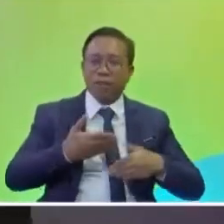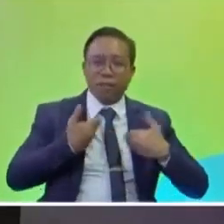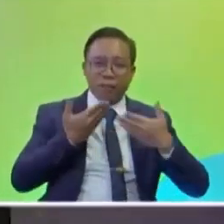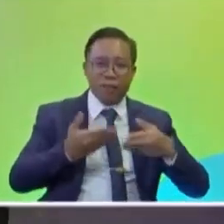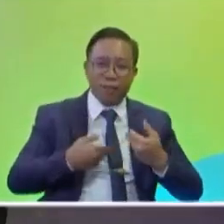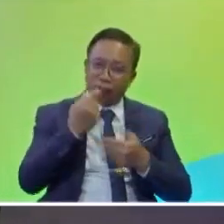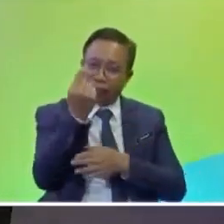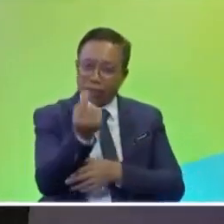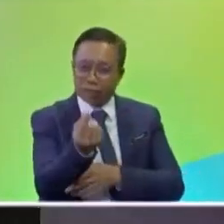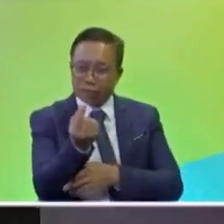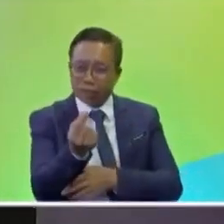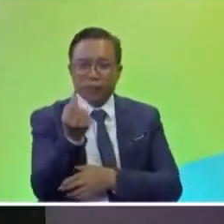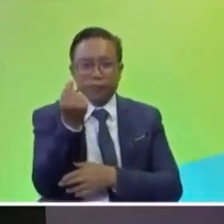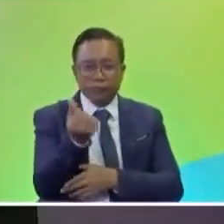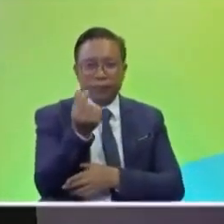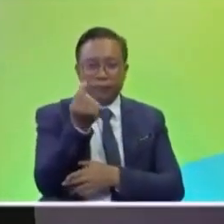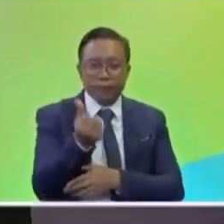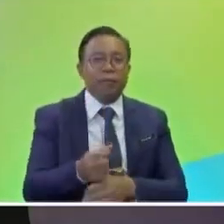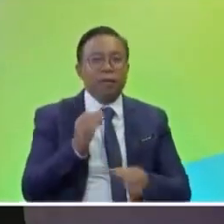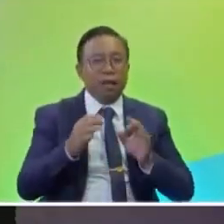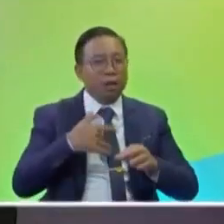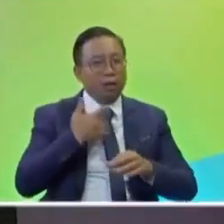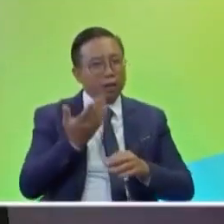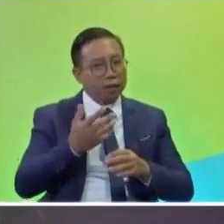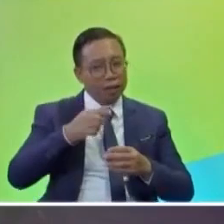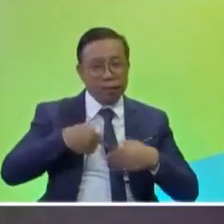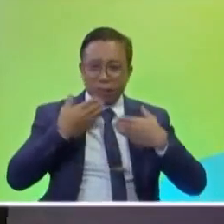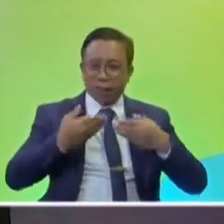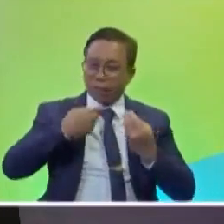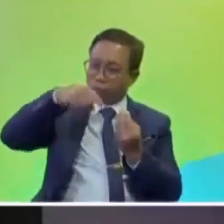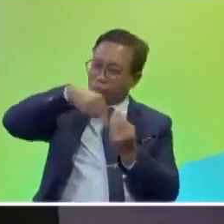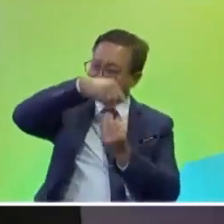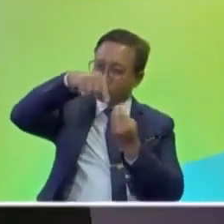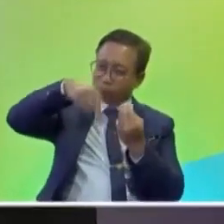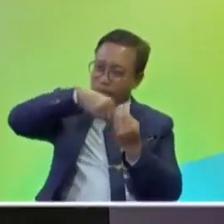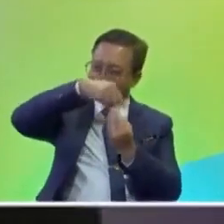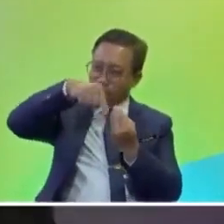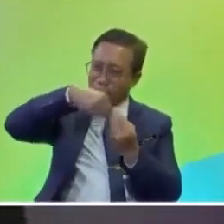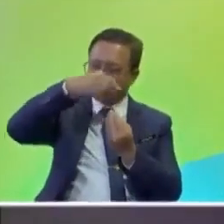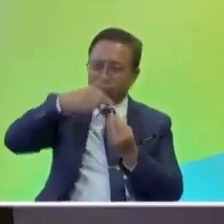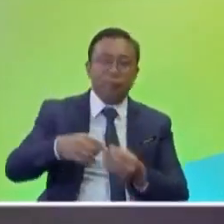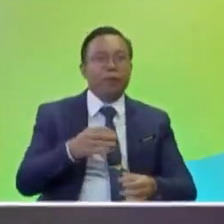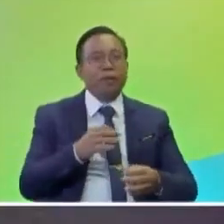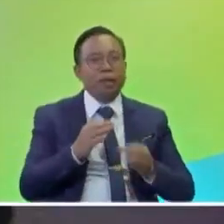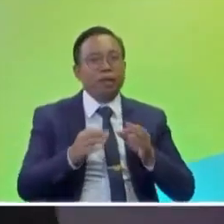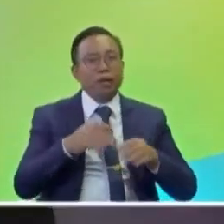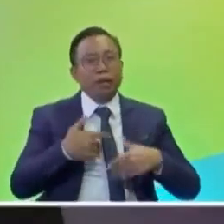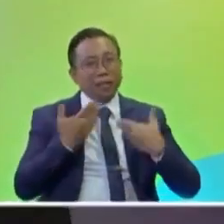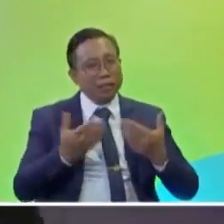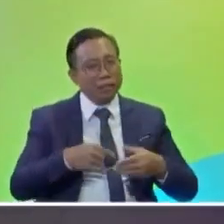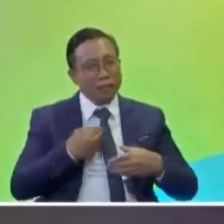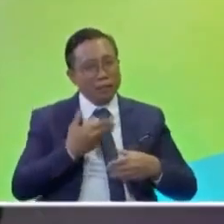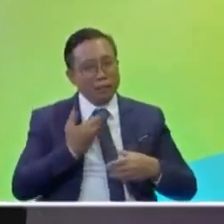rasa gembira, petik jari. Kalau rasa gembira, pusing-pusing. Pusing! Kalau